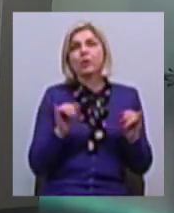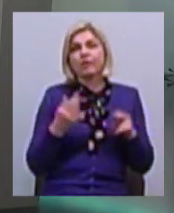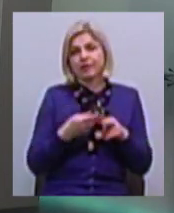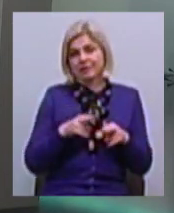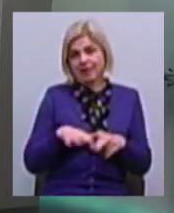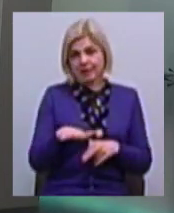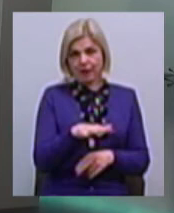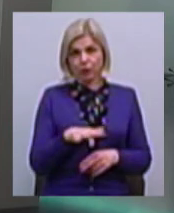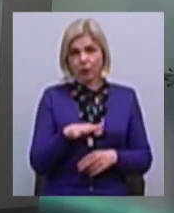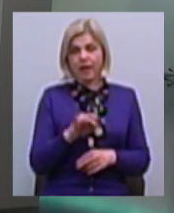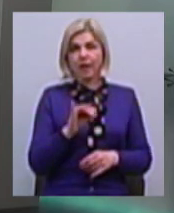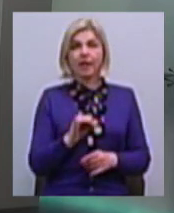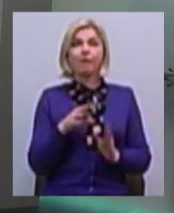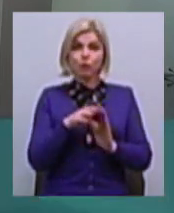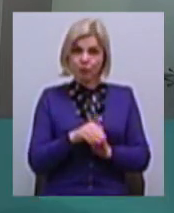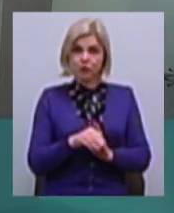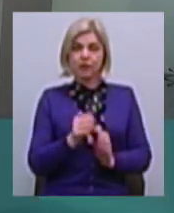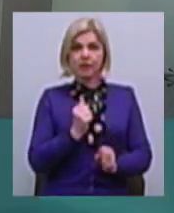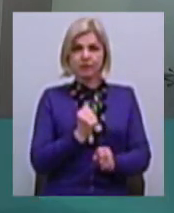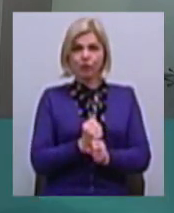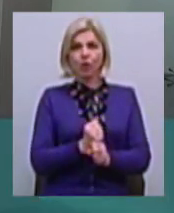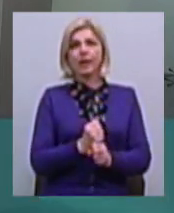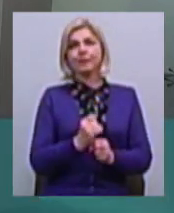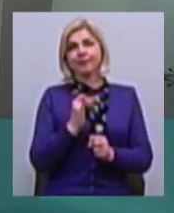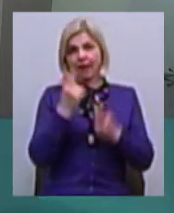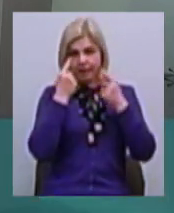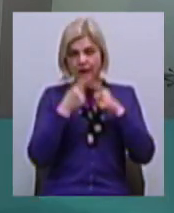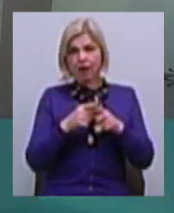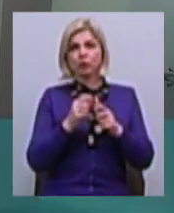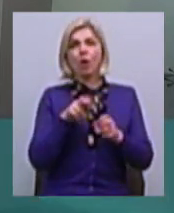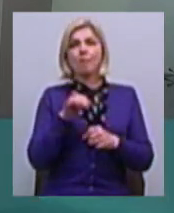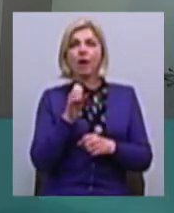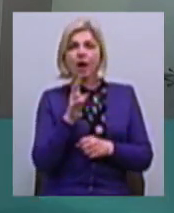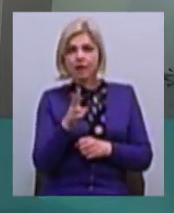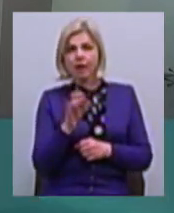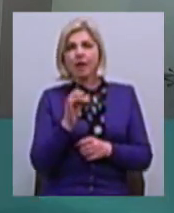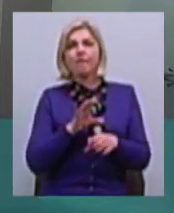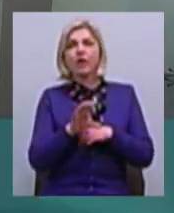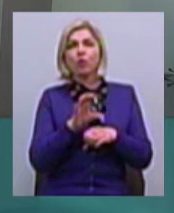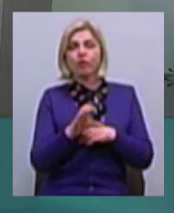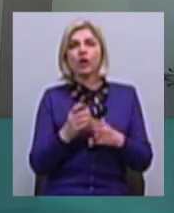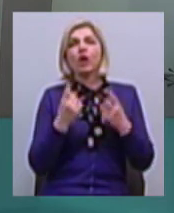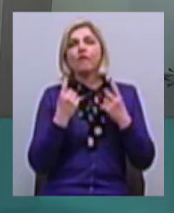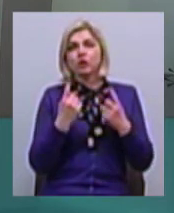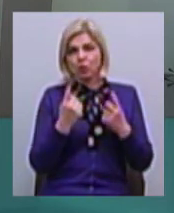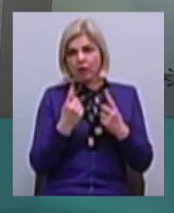тому числі створення технопарку, виробництв з високою доданою